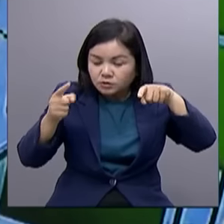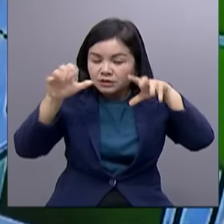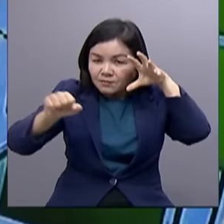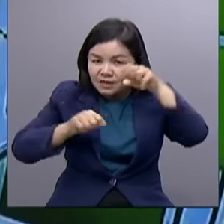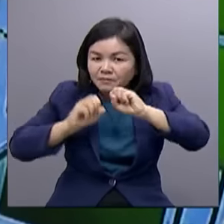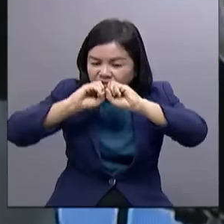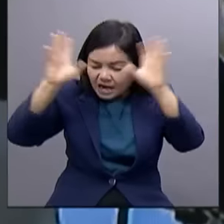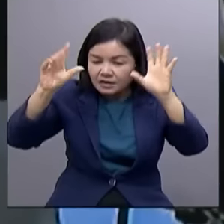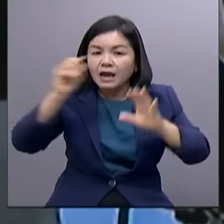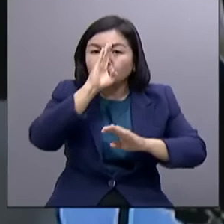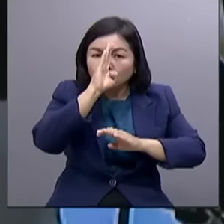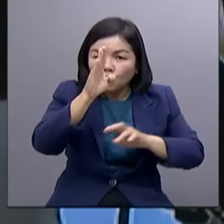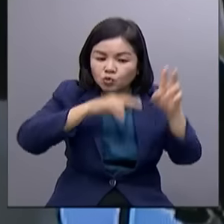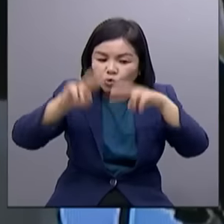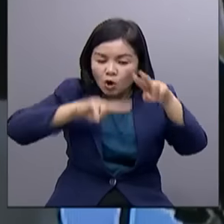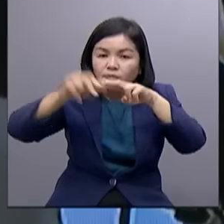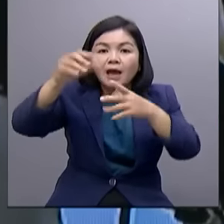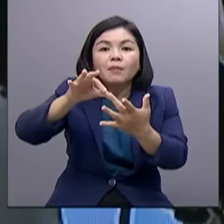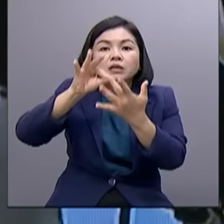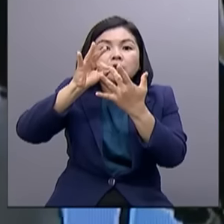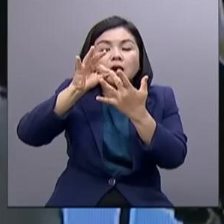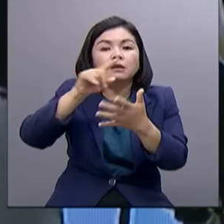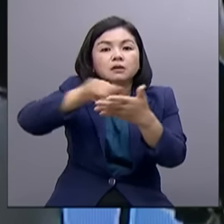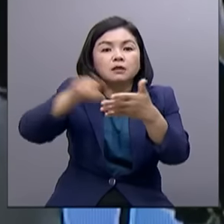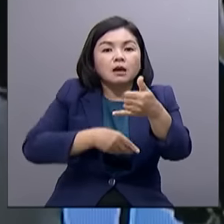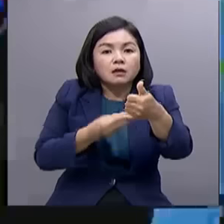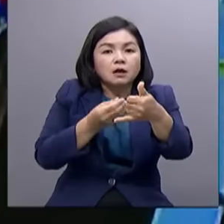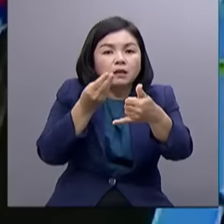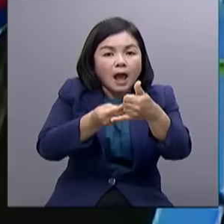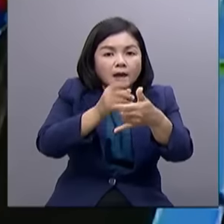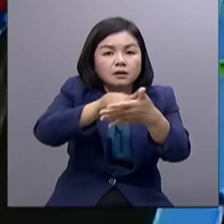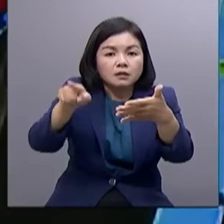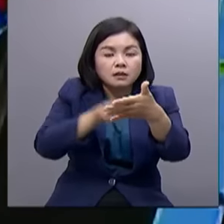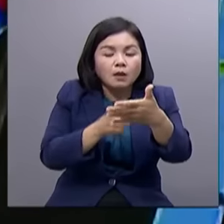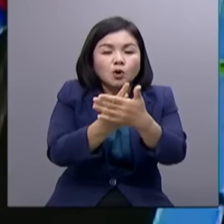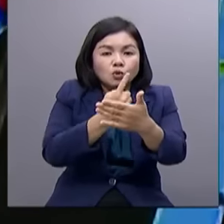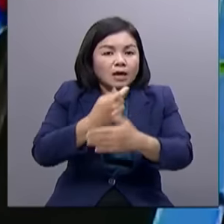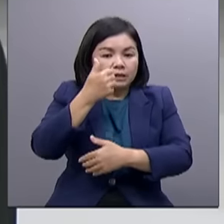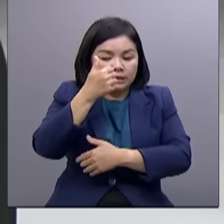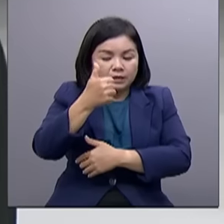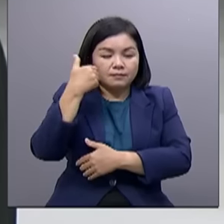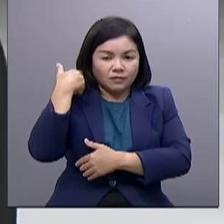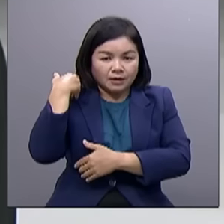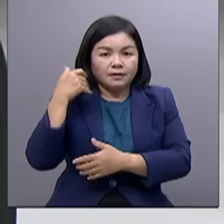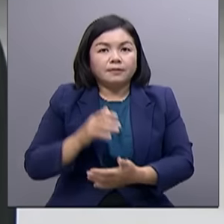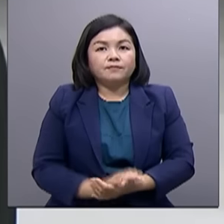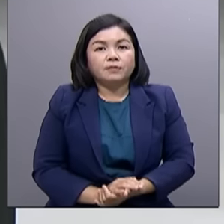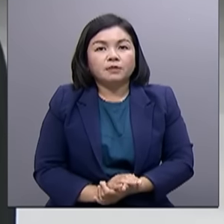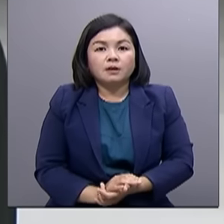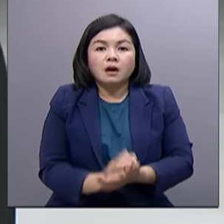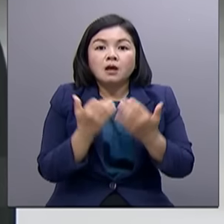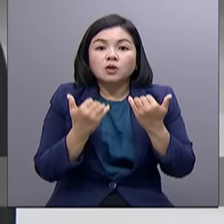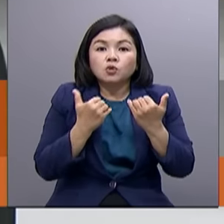ครั้งนี้โปร่งใสที่สุดและได้มาซึ่งตัวแทนที่ดีที่สุดเท่าที่จะเป็นไปได้ค่ะในคราวนี้ก็จะมี